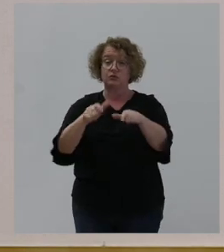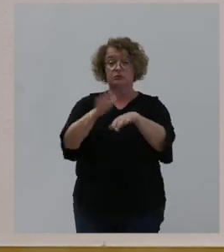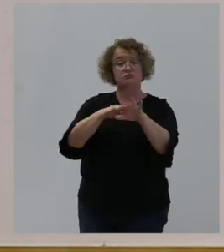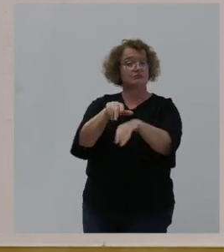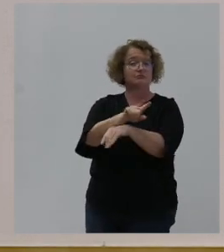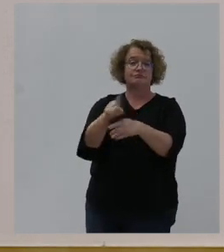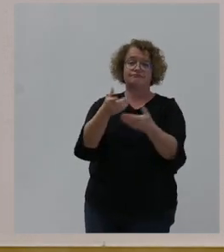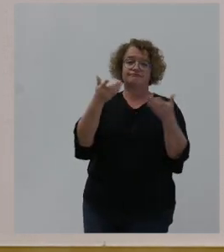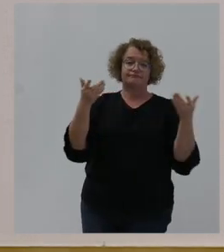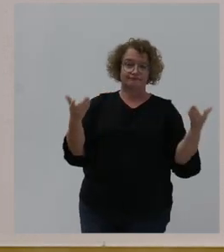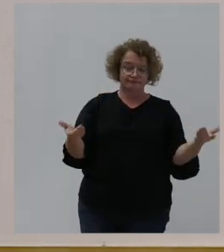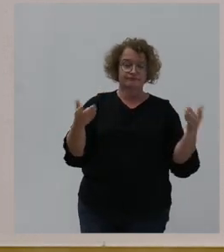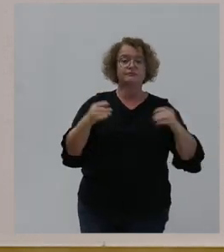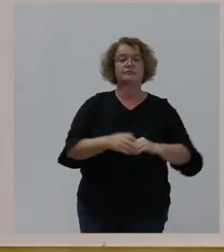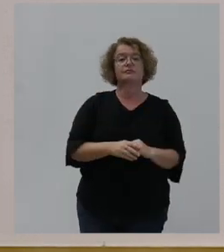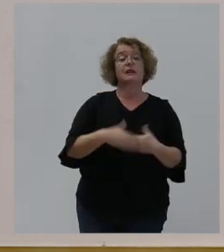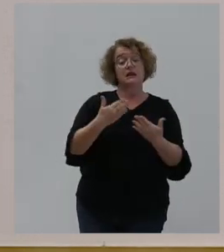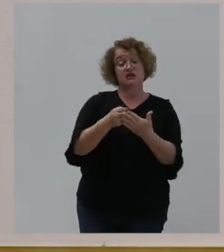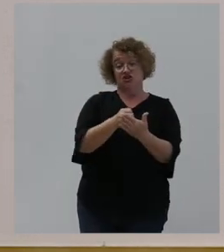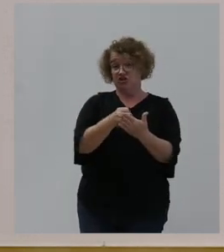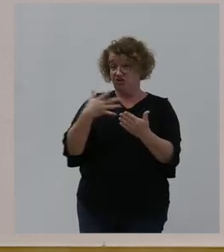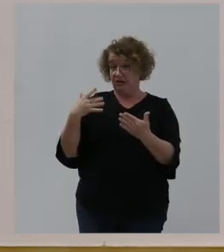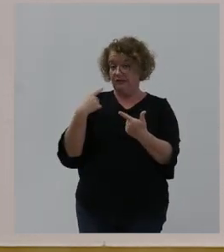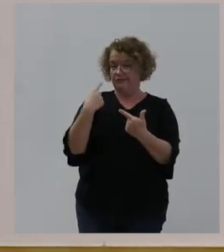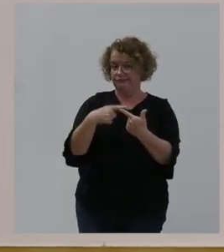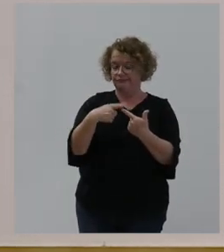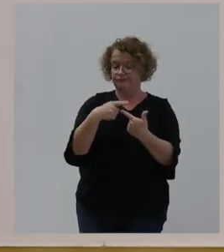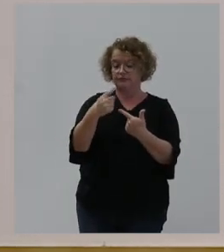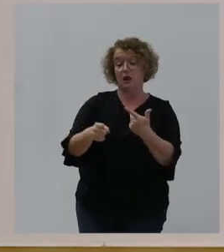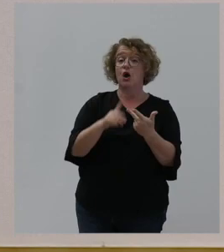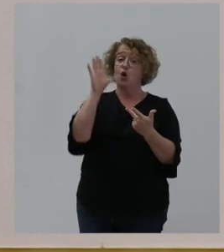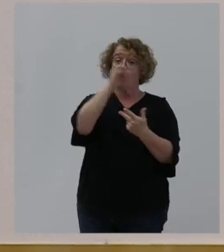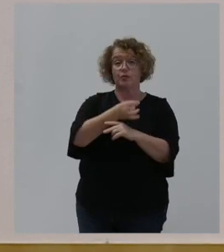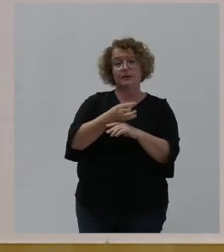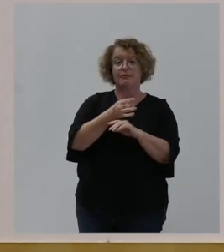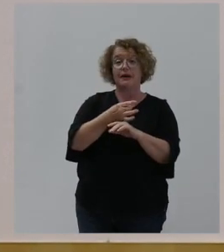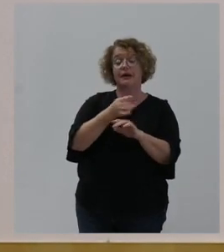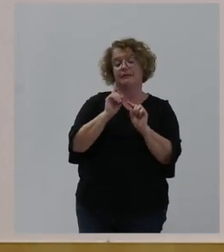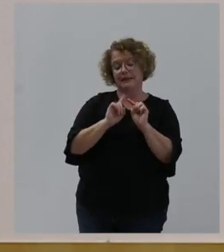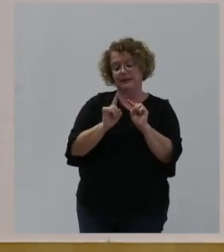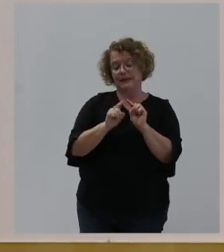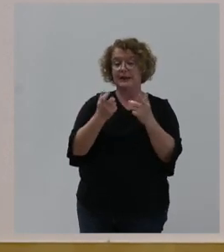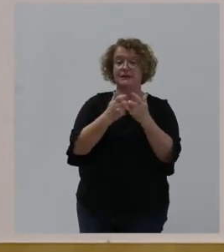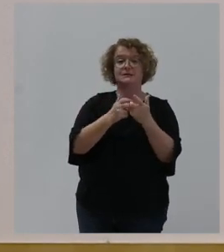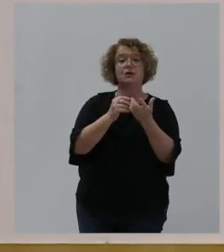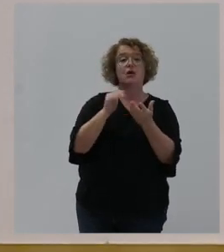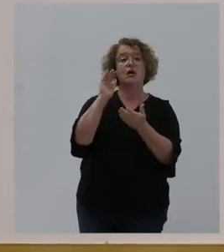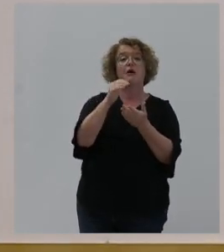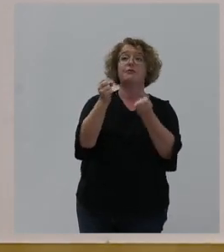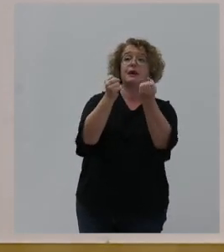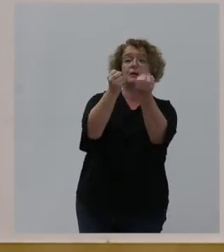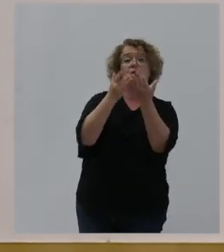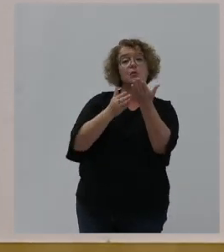pas. Ça coûte extrêmement cher. Et puis alors, un détail qui est de taille, comme dirait l'autre, les appels à projets pour les campus